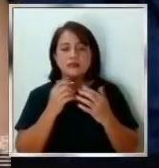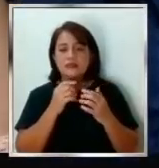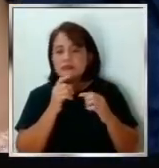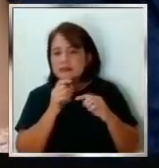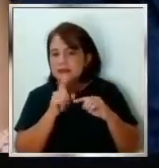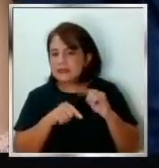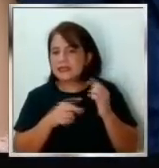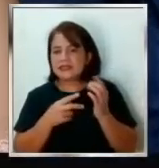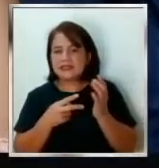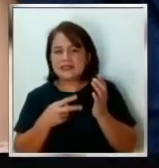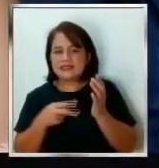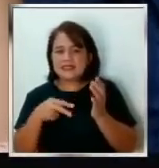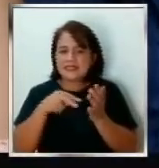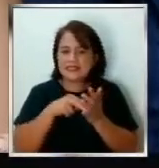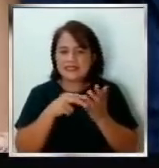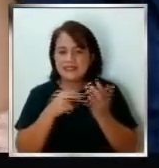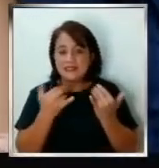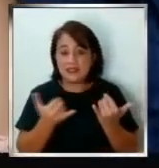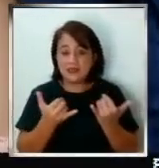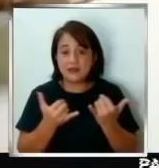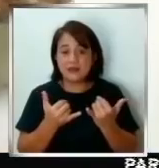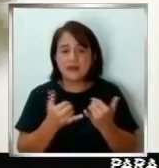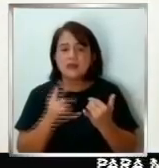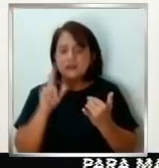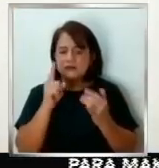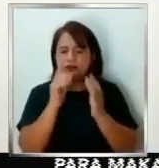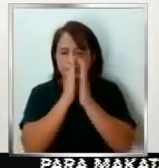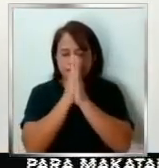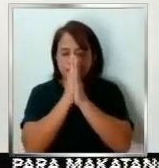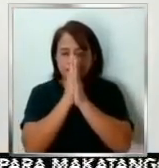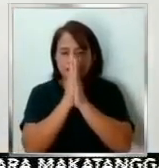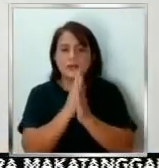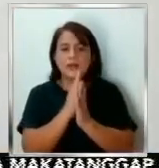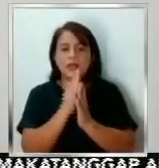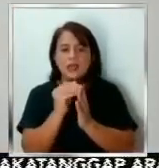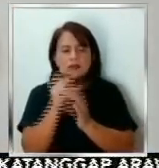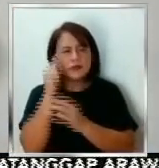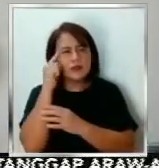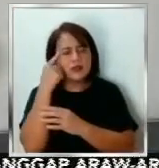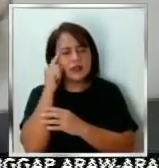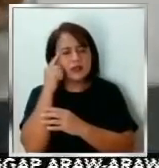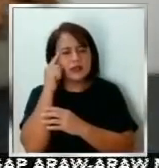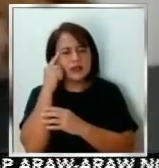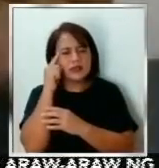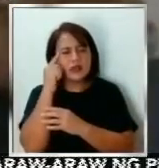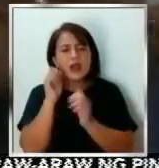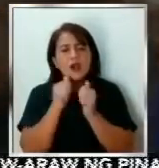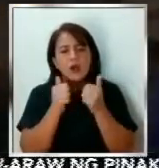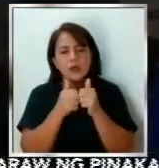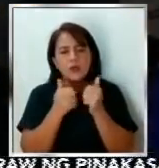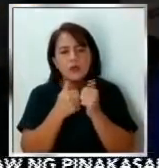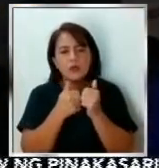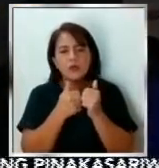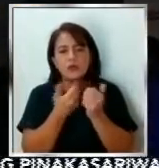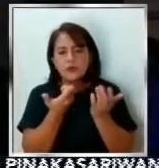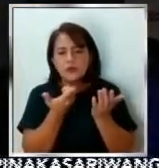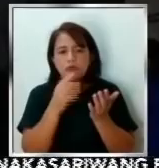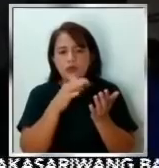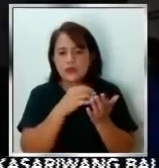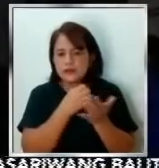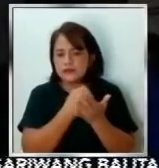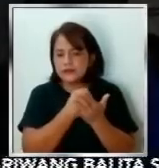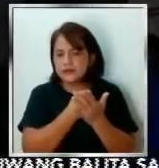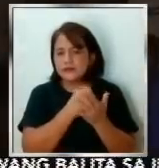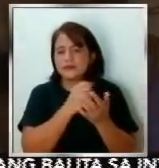ngayon, dasal lang at saka mag-isip kayo ng kung paano kayo kikita at magkaroon ng